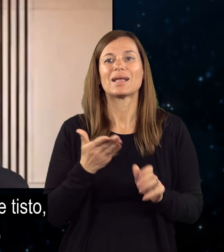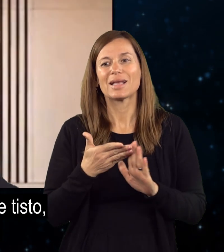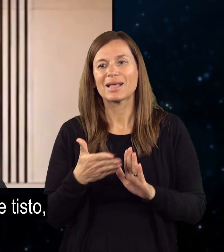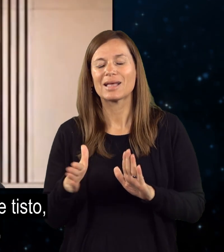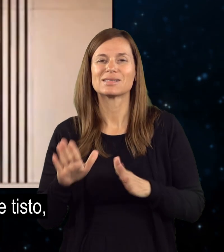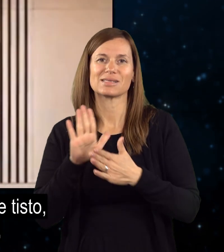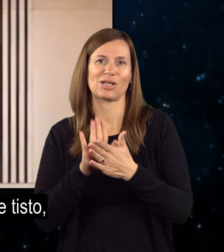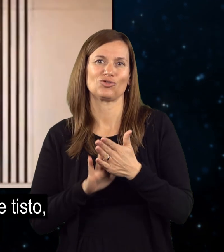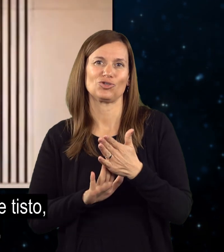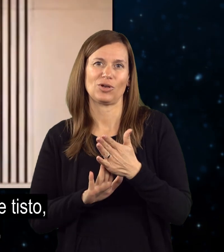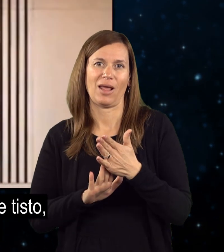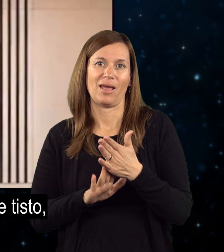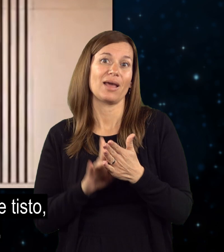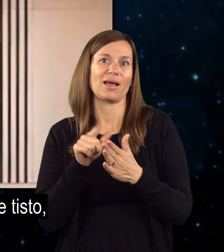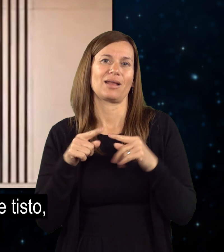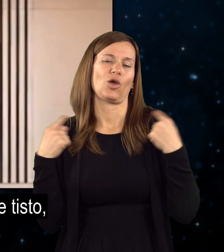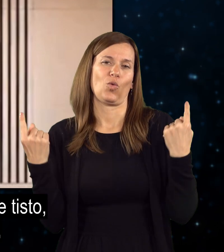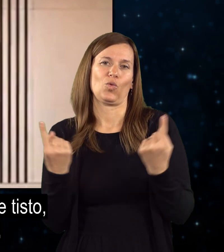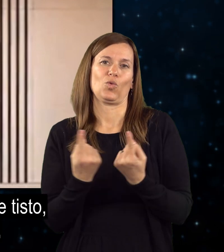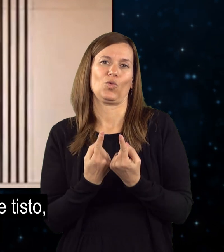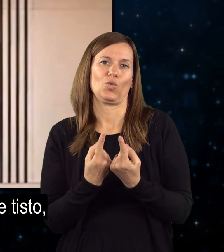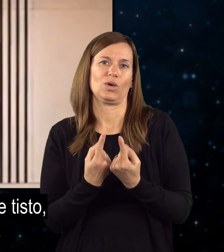tisto, kar je okrog.